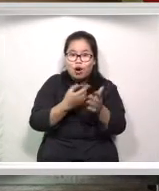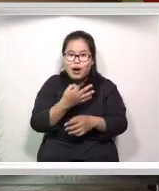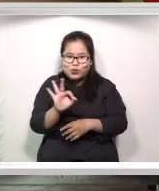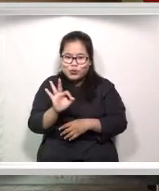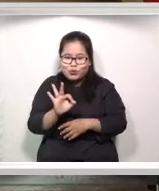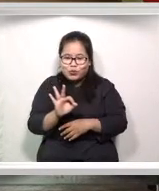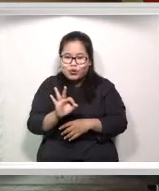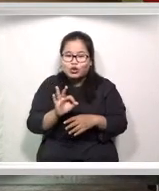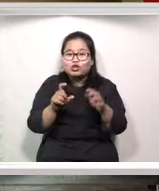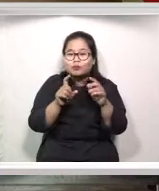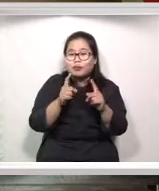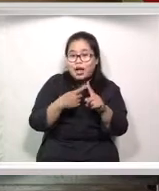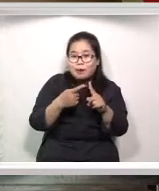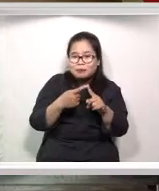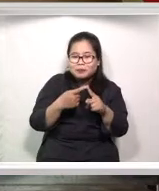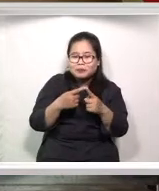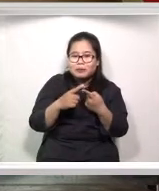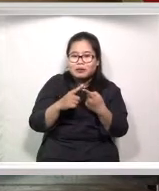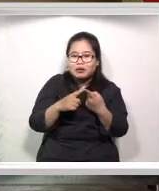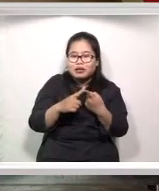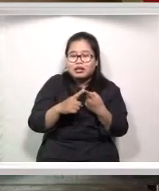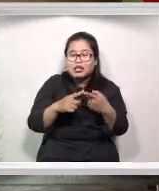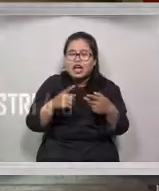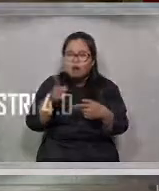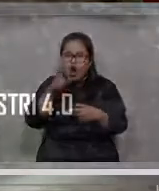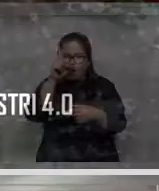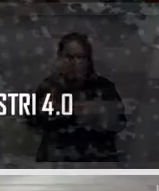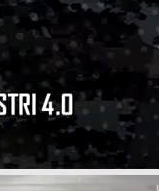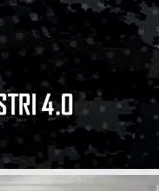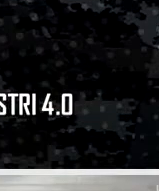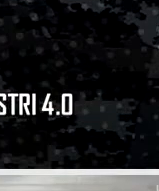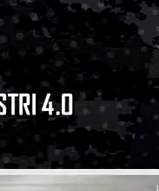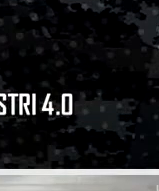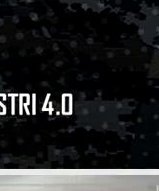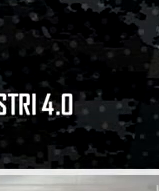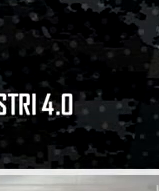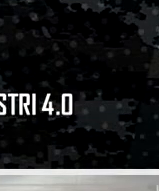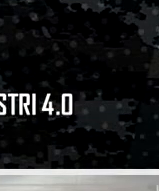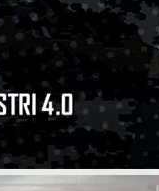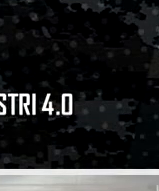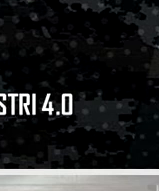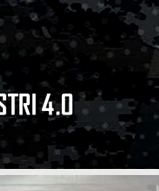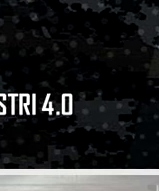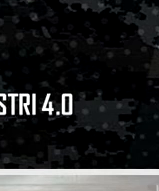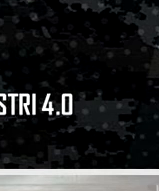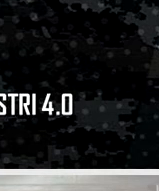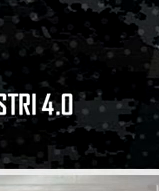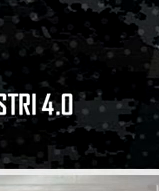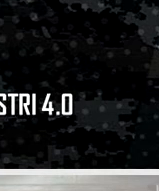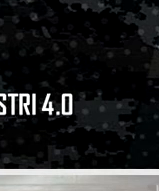baru, antara lain, pertama, terapkan nilai-nilai Pancasila dalam kehidupan